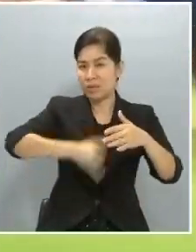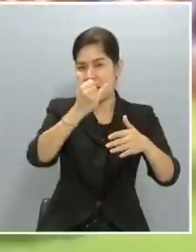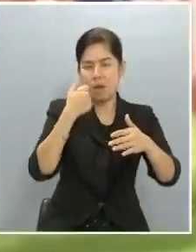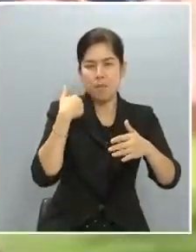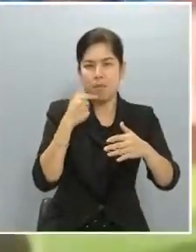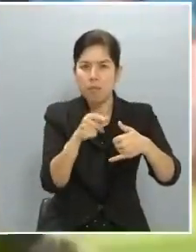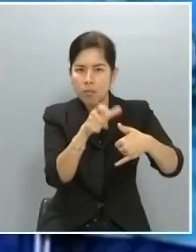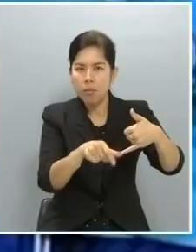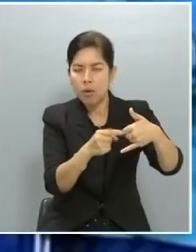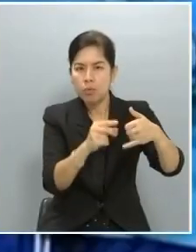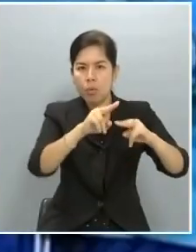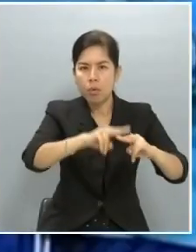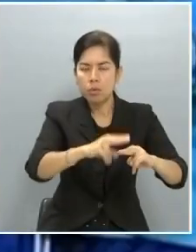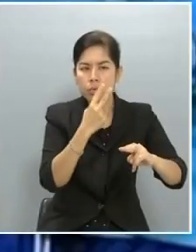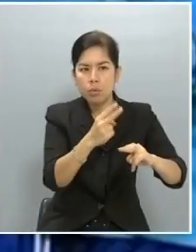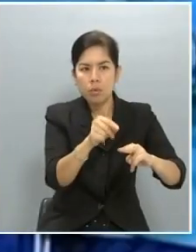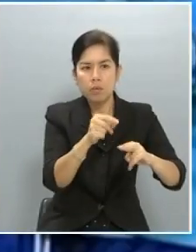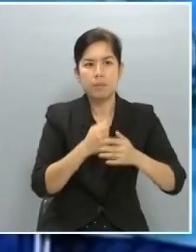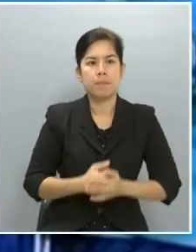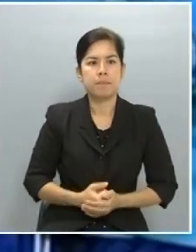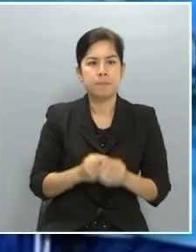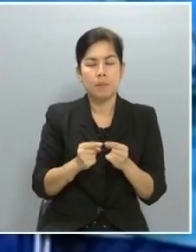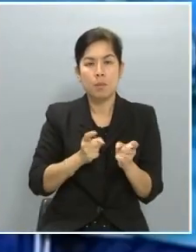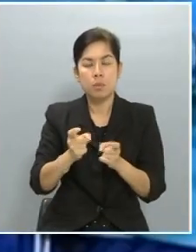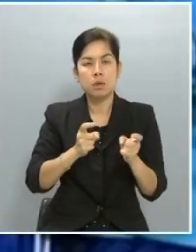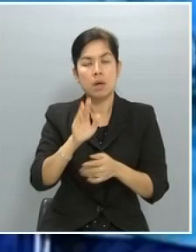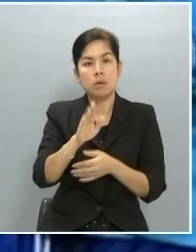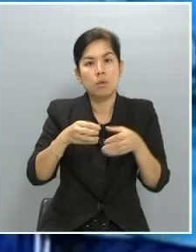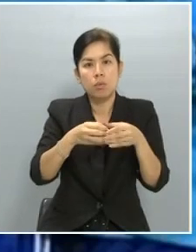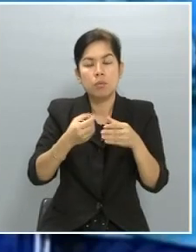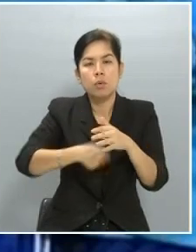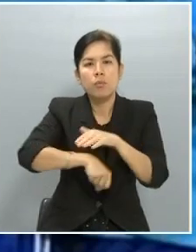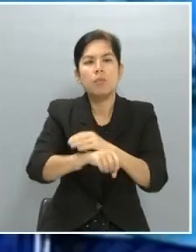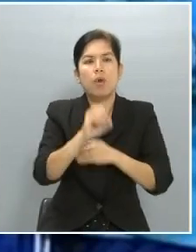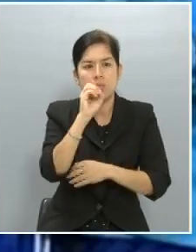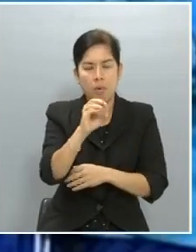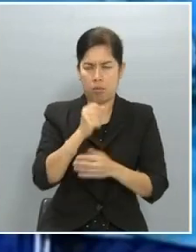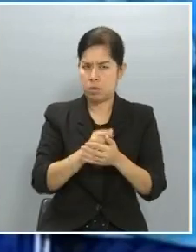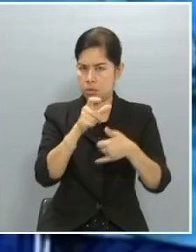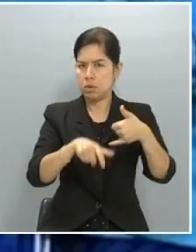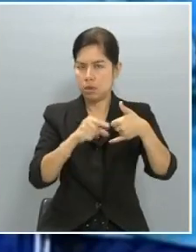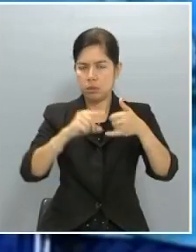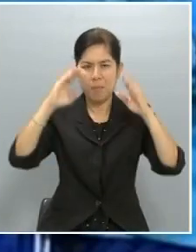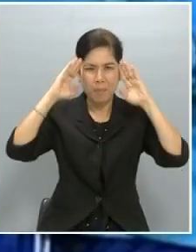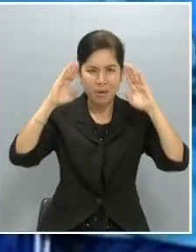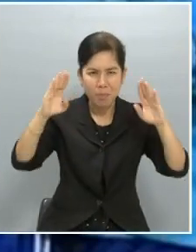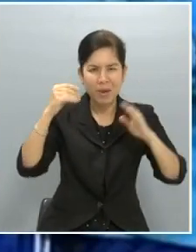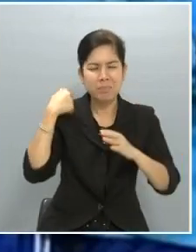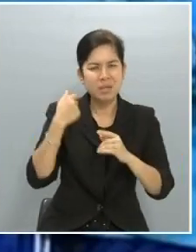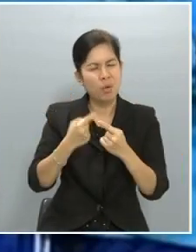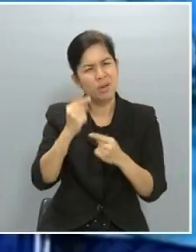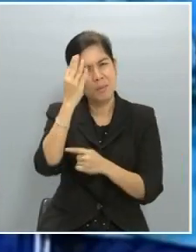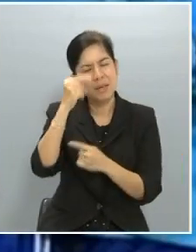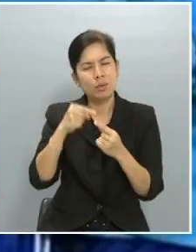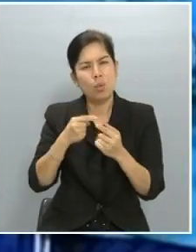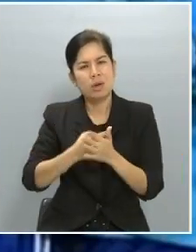แหละครับผู้จัดการทีมก็ออกมาบอกว่าเอฟราคุณเป็นผู้เล่นที่มีประสบการณ์คุณไม่น่าทำเลยไม่ว่าจะโ